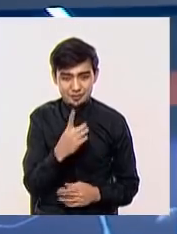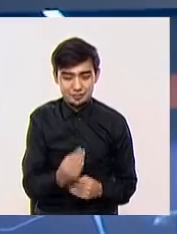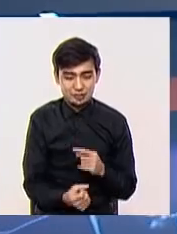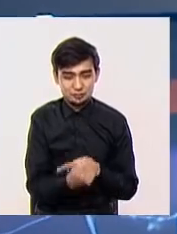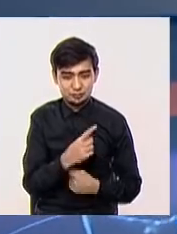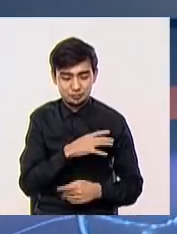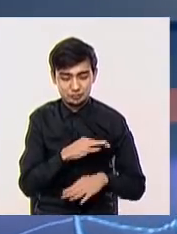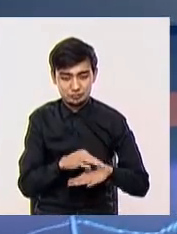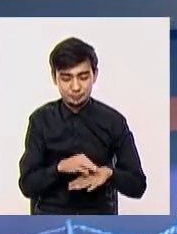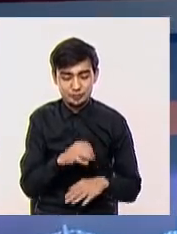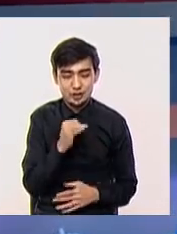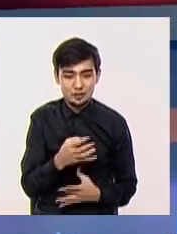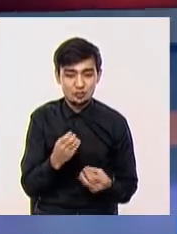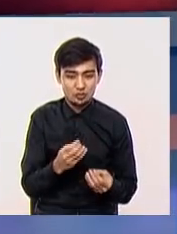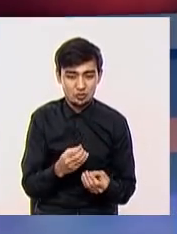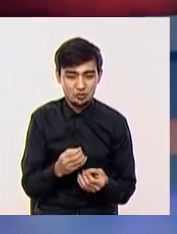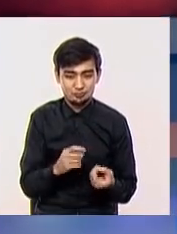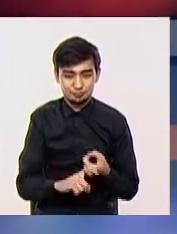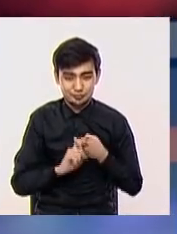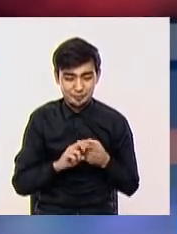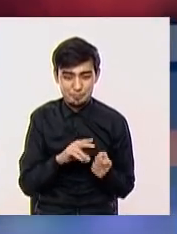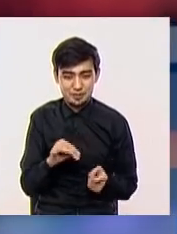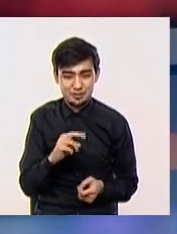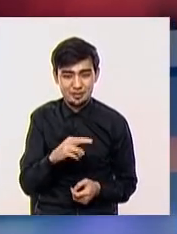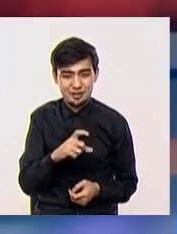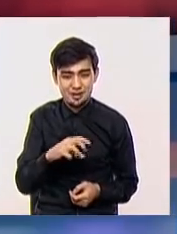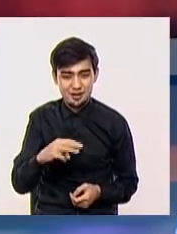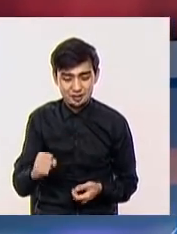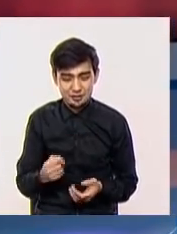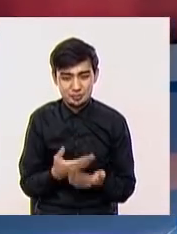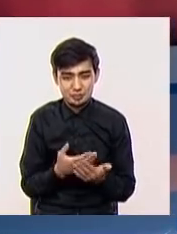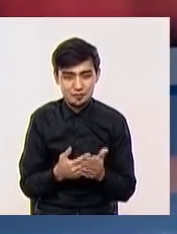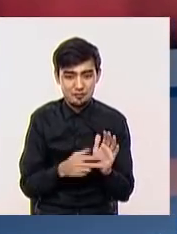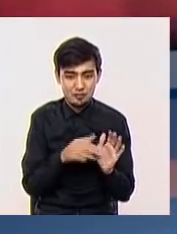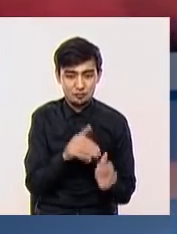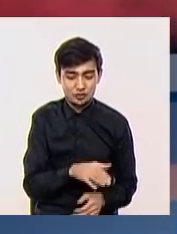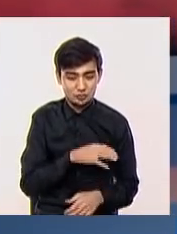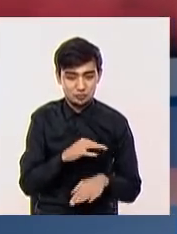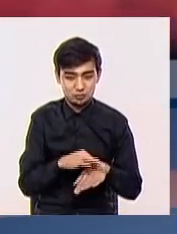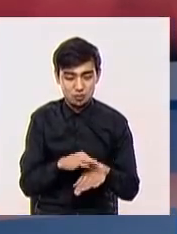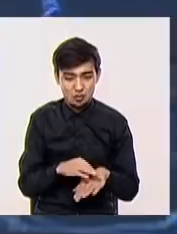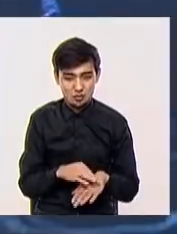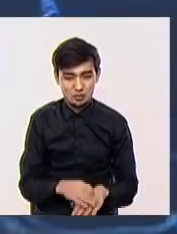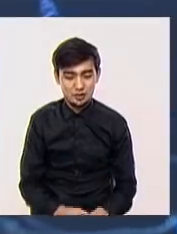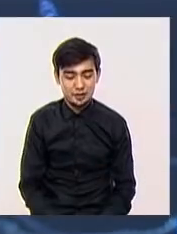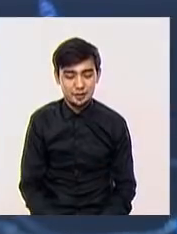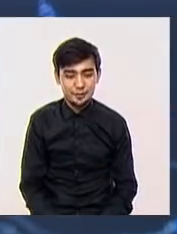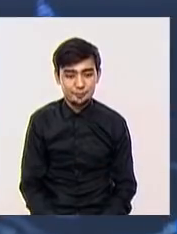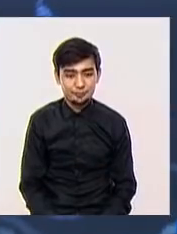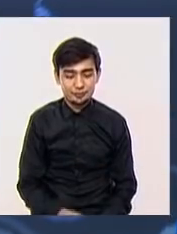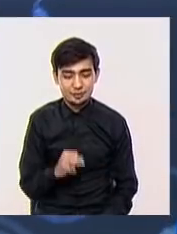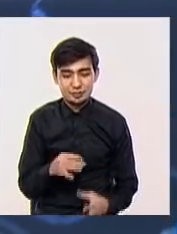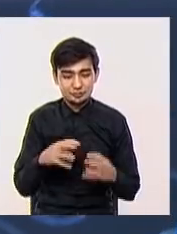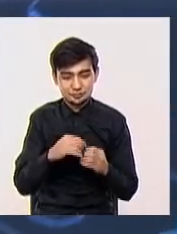При этом, что прежде при заражении дельта-штаммом фиксировали максимум 8 тысяч заболевших. И все